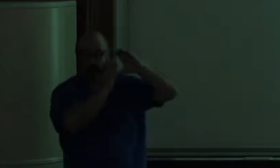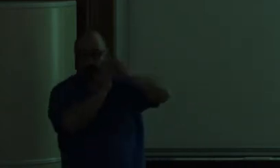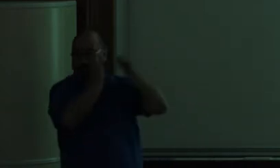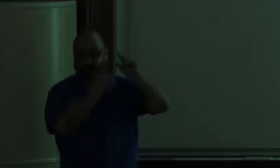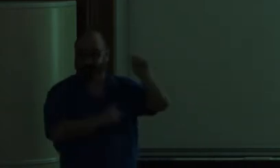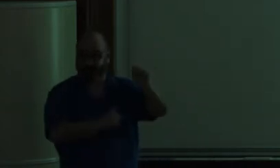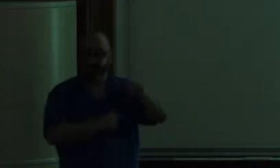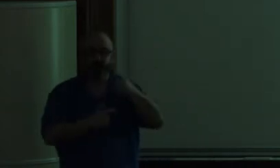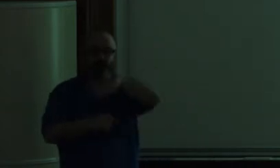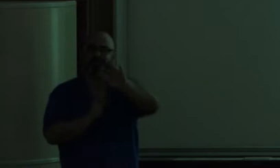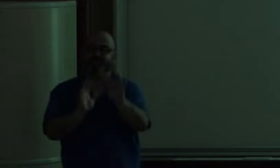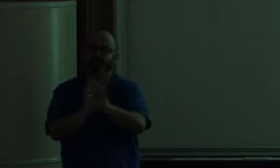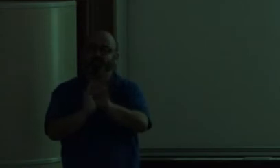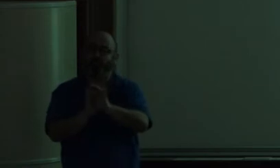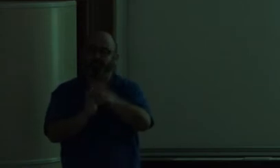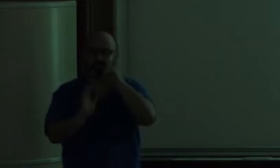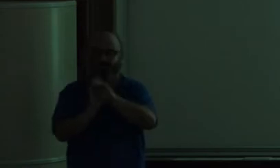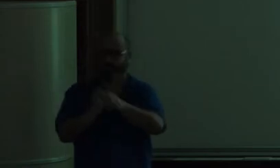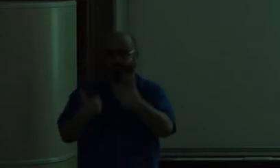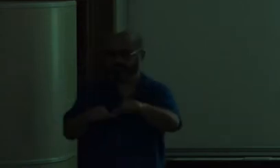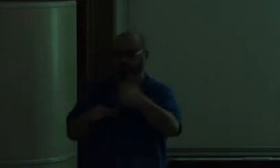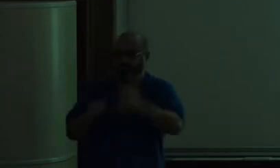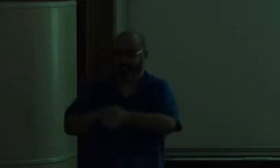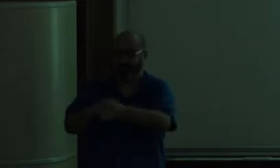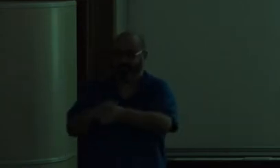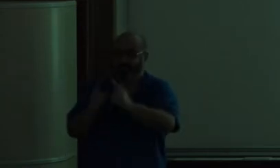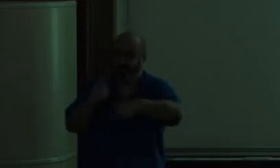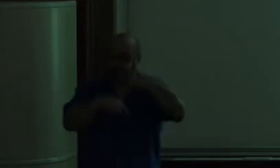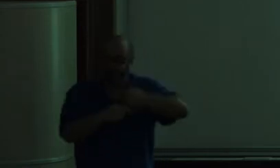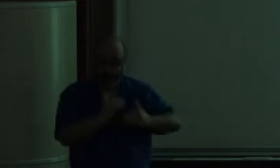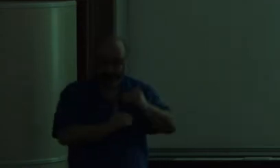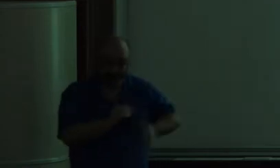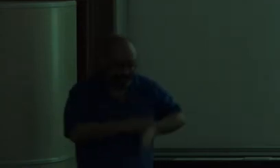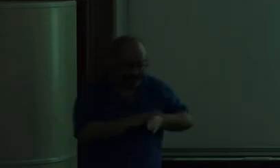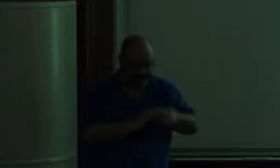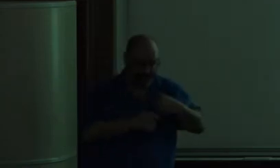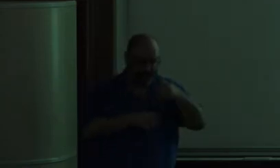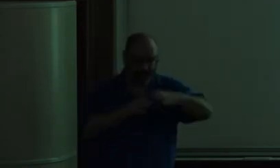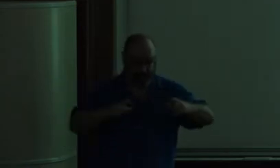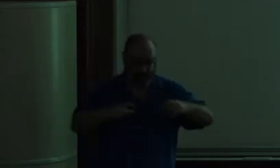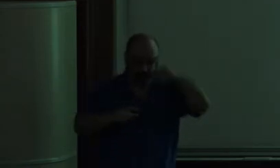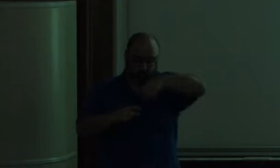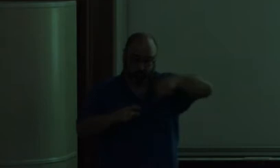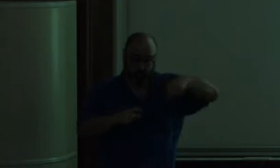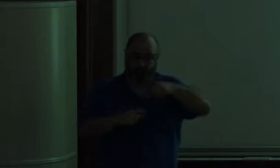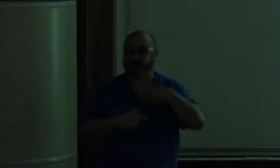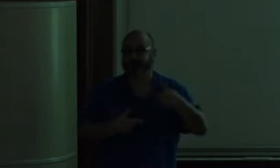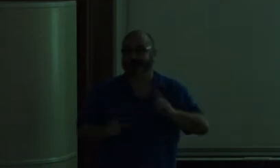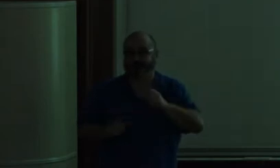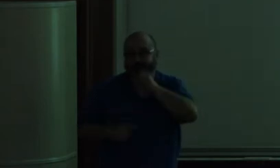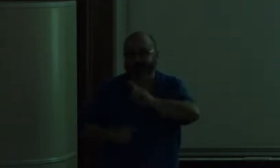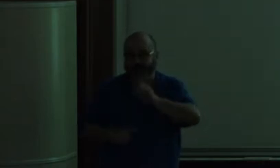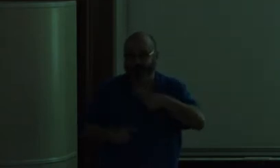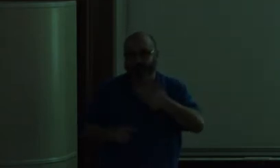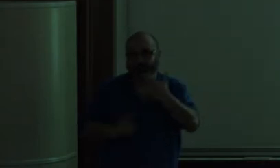vous utilisez une fonction, pour vous, c'est une primitive. Mais en vérité, quand on a commencé la programmation, au tout début, qu'on avait nos petites cartes à trous, enfin, moi, je les ai pas eues, quand même, je suis pas si vieux que